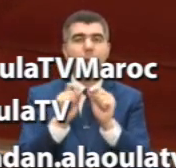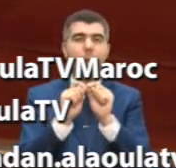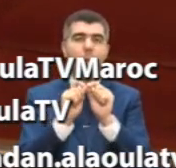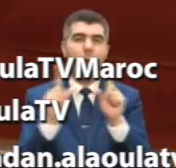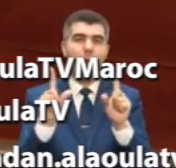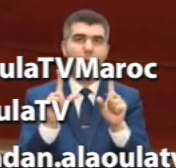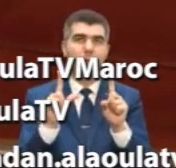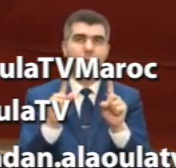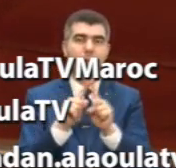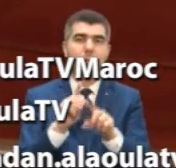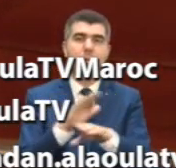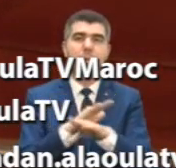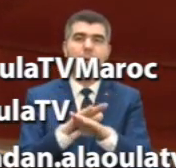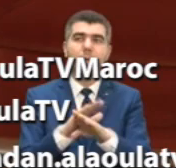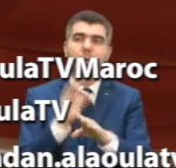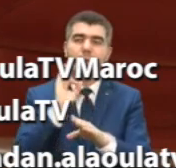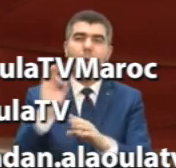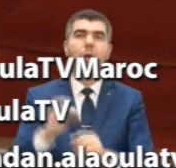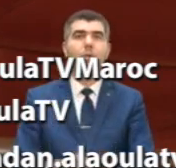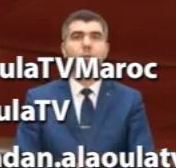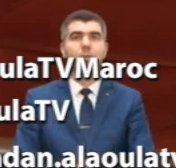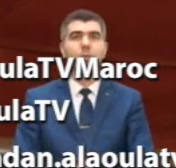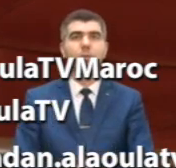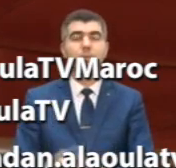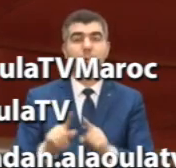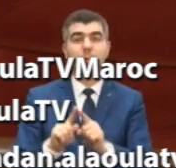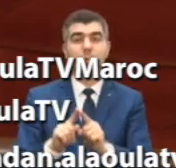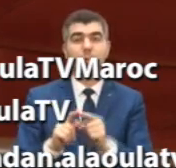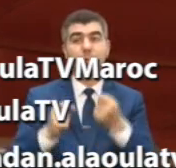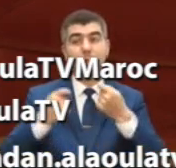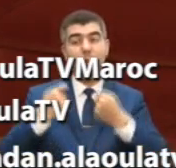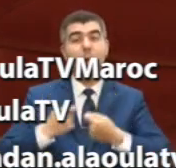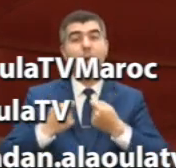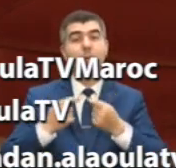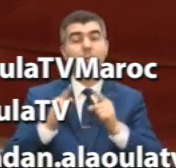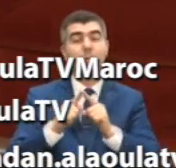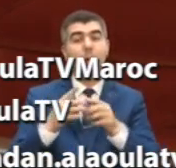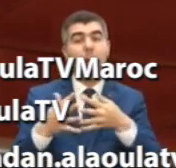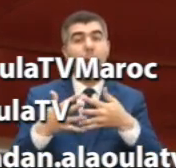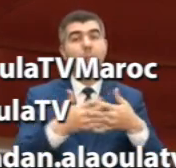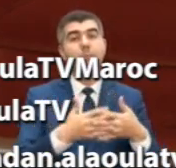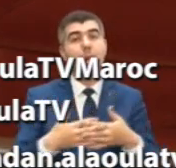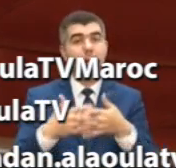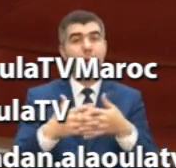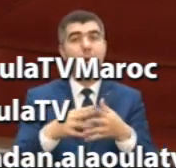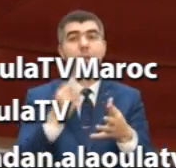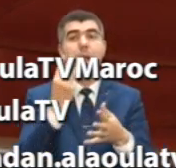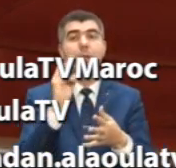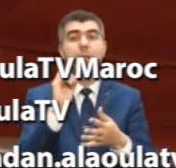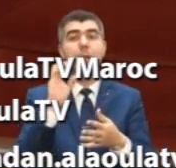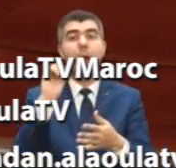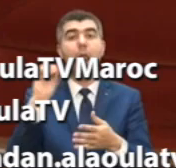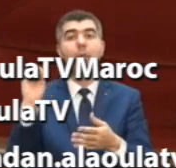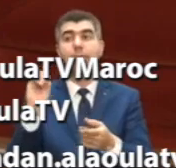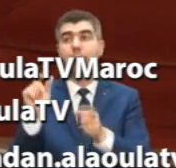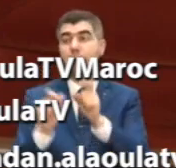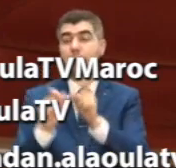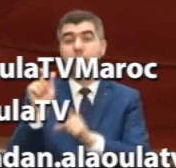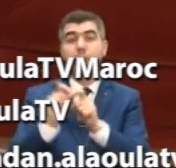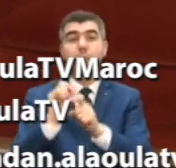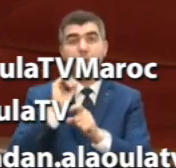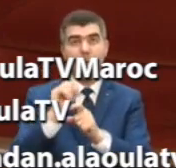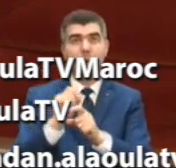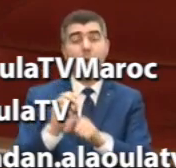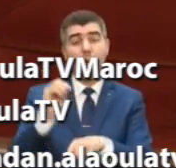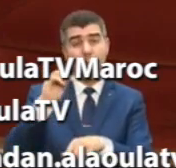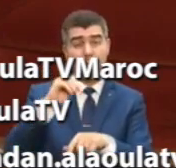نموذج تسييسي، تيتبدل رئيس البيت الابيض كيمشيو معاه 30,000 موظف سامي. وكاين انوتر